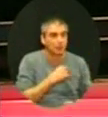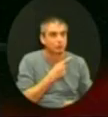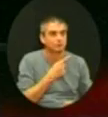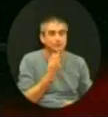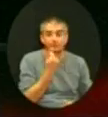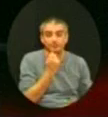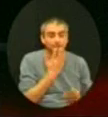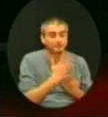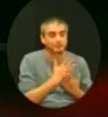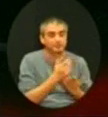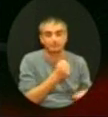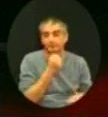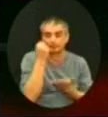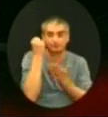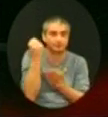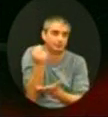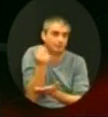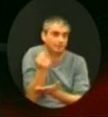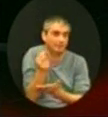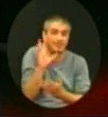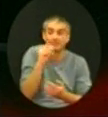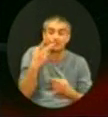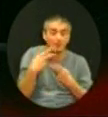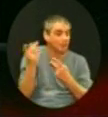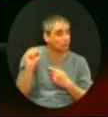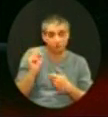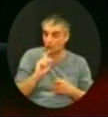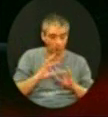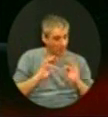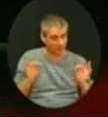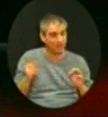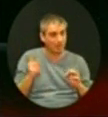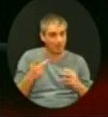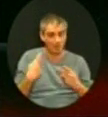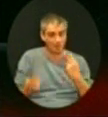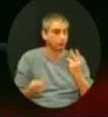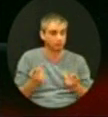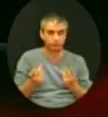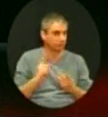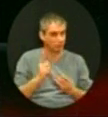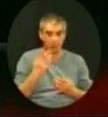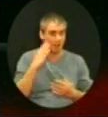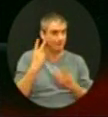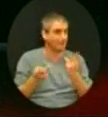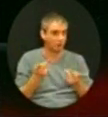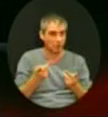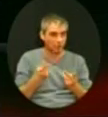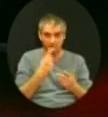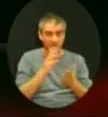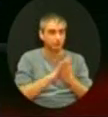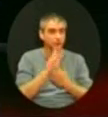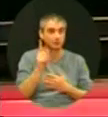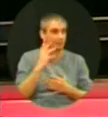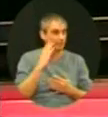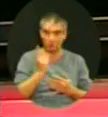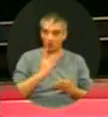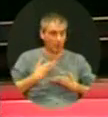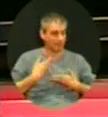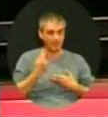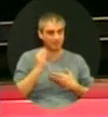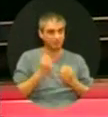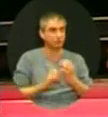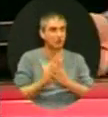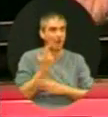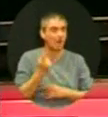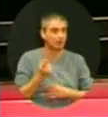שלמעשה הכסף כבר הוא עבר, ואם סורוקה לא תתחיל בעצם להשפז, לא יהיו לה את המיטות האלה, את ה-118 מיטות שהיא לא קיבלה את הכסף כדי